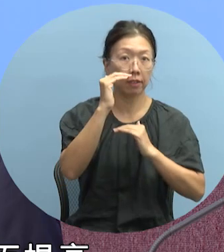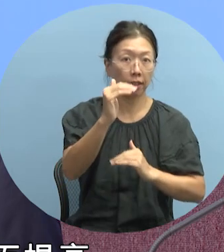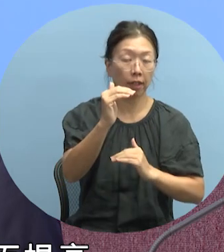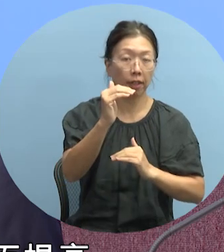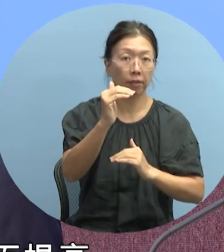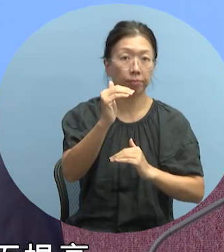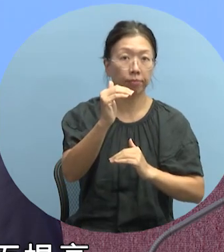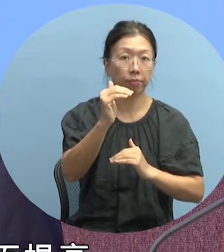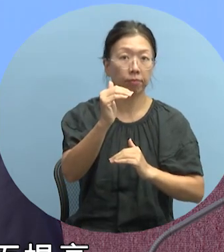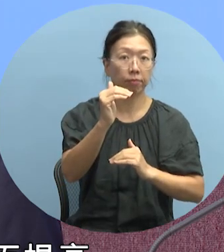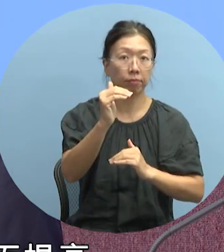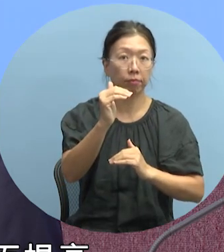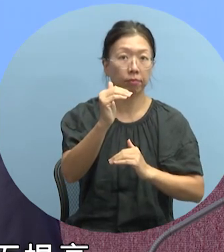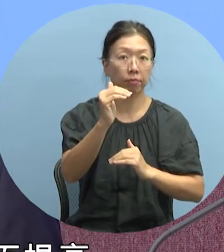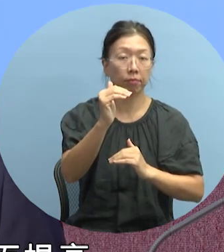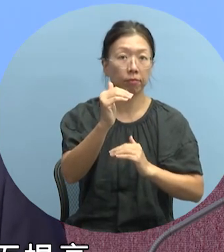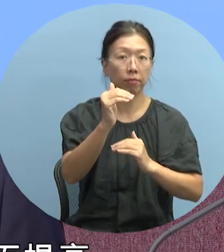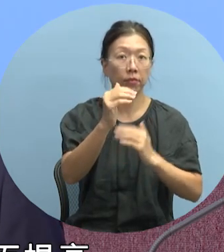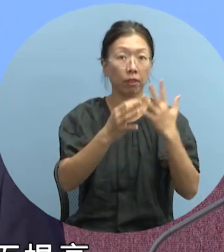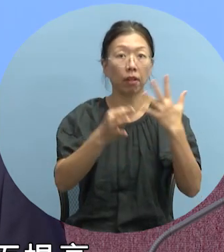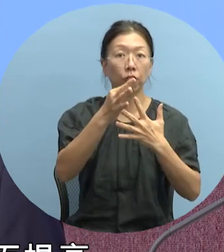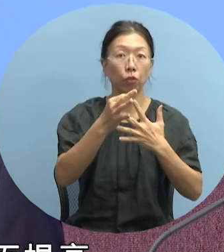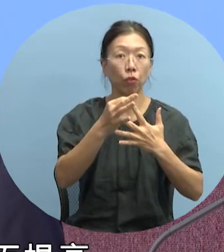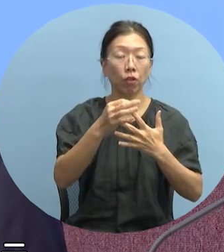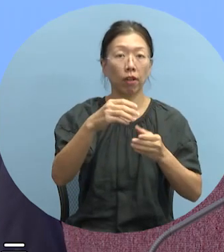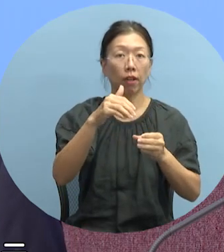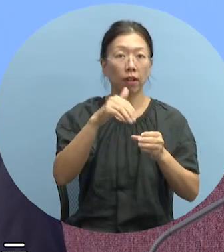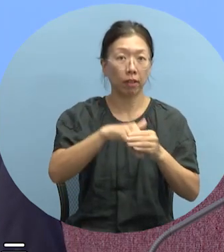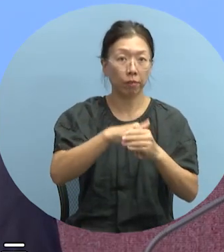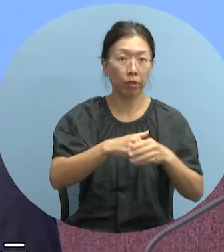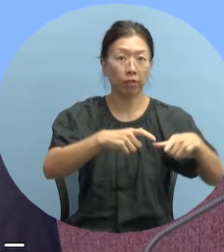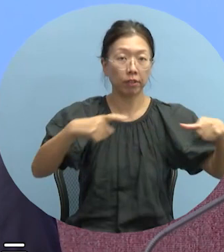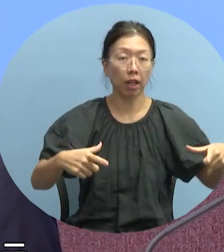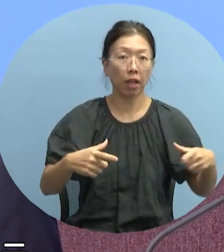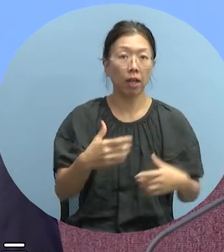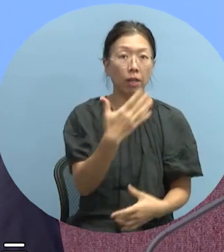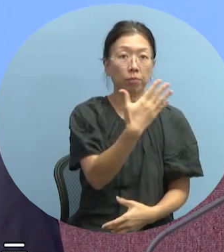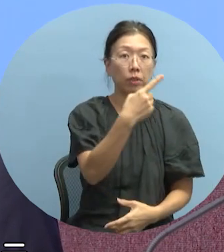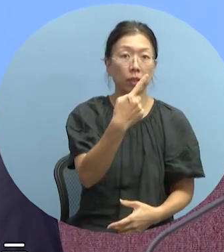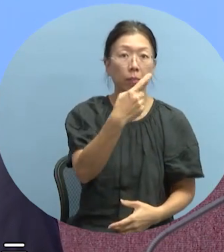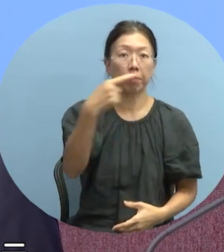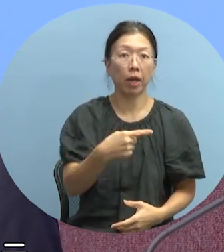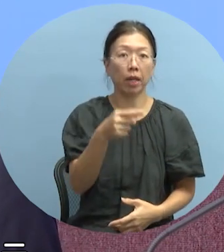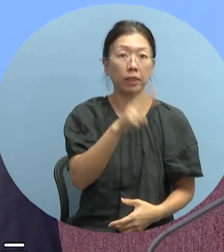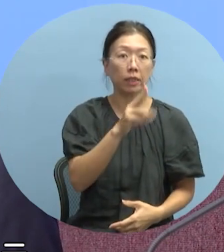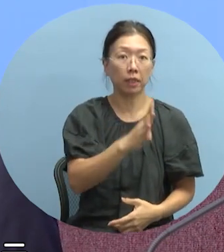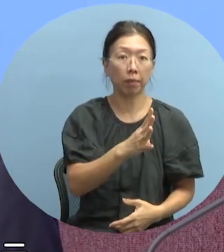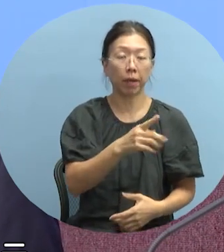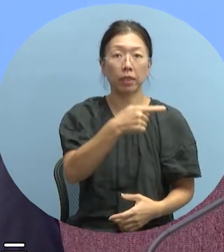額亦都是提高，因為選區大了，由512400元至到